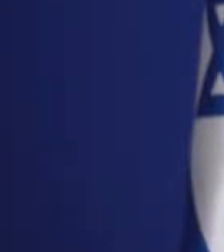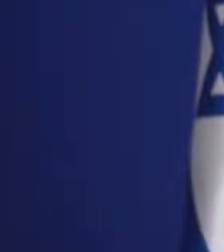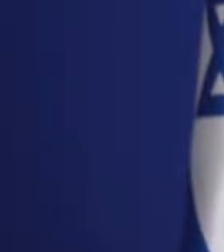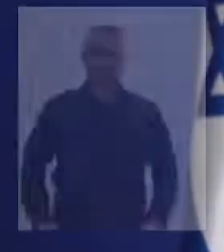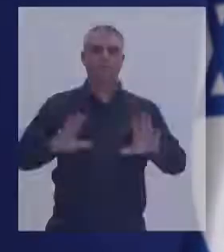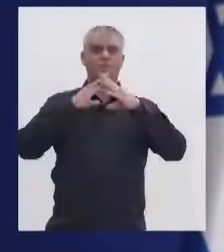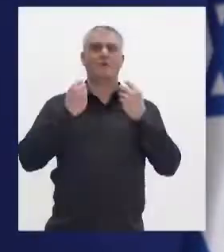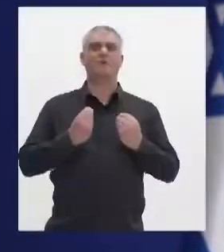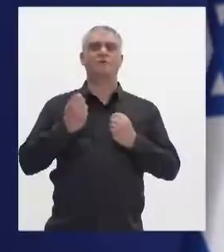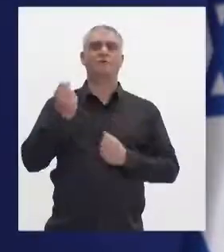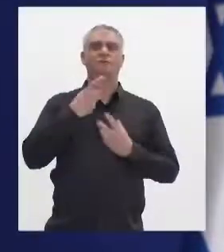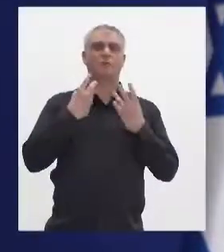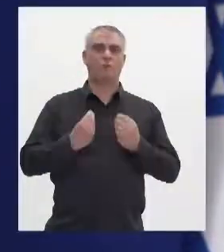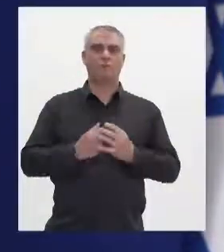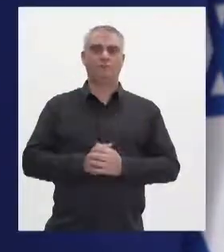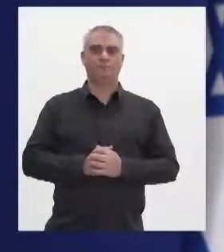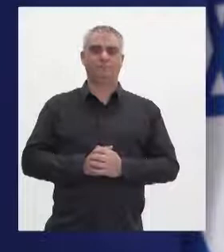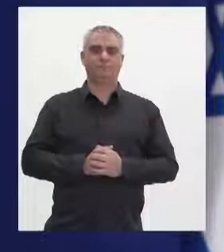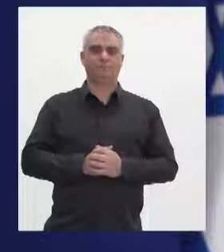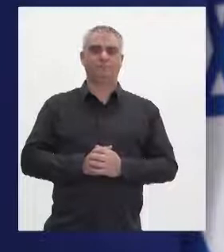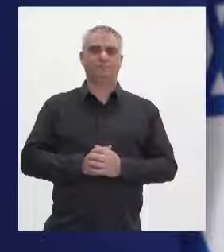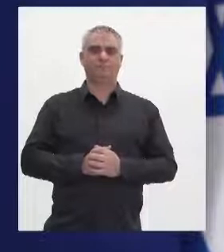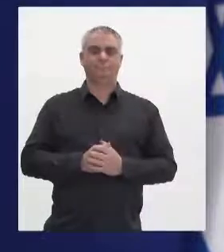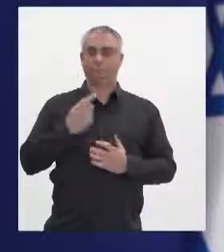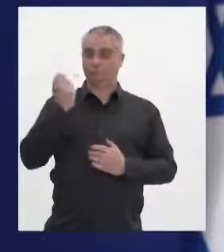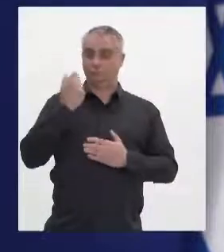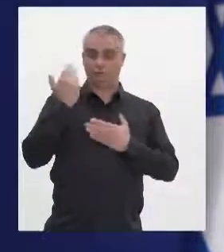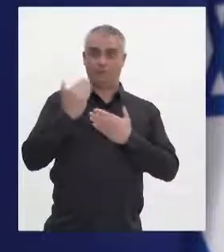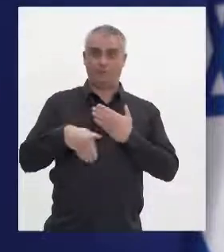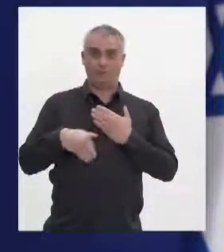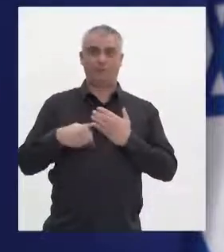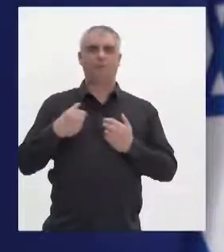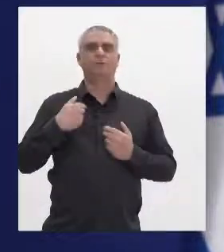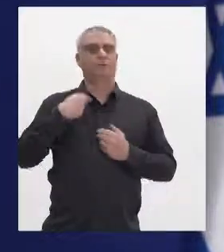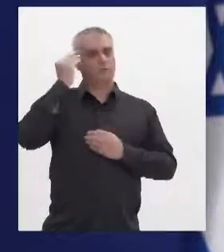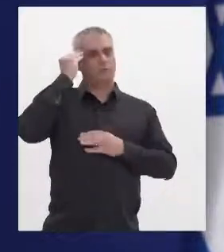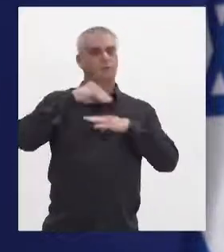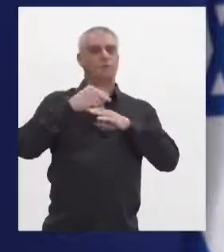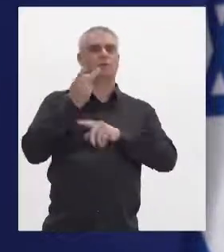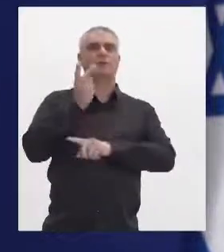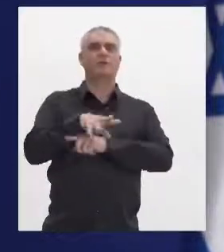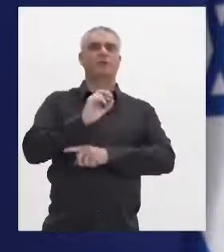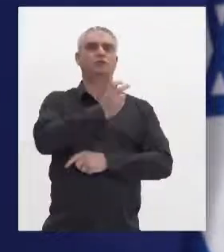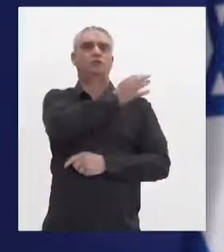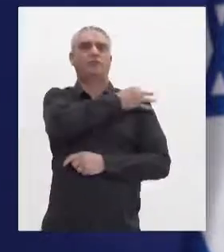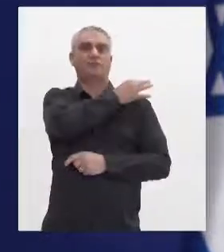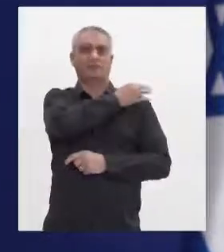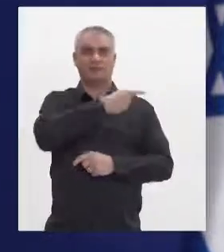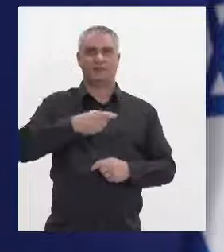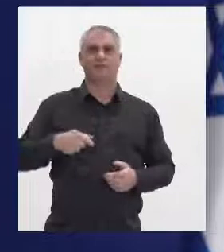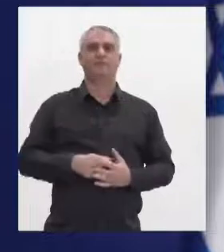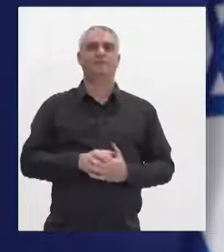ערב טוב שבוע טוב בצת השבת הודענו על נפילתו של רב סרן במילואים המסר בן